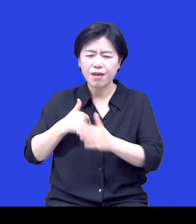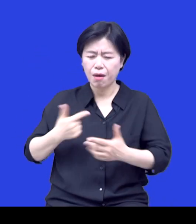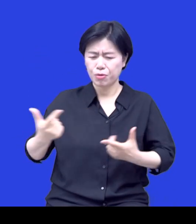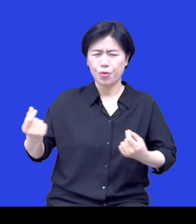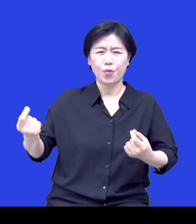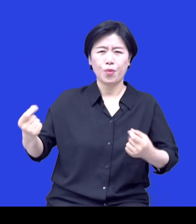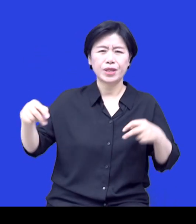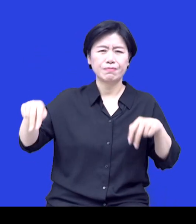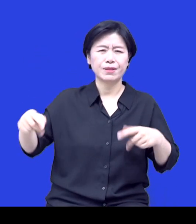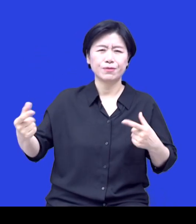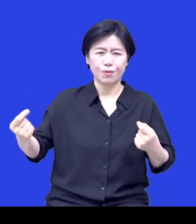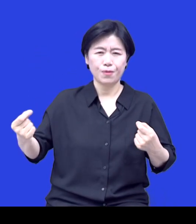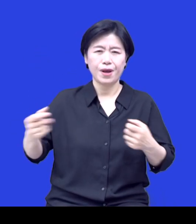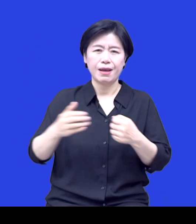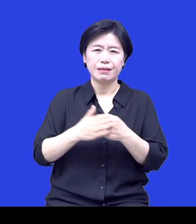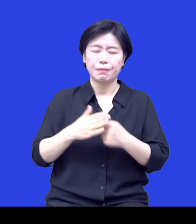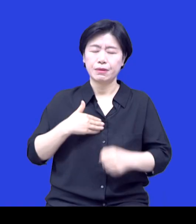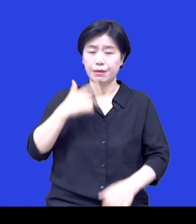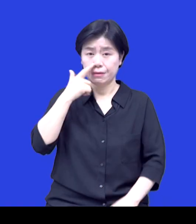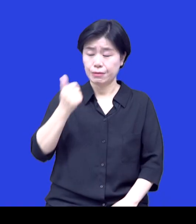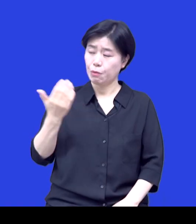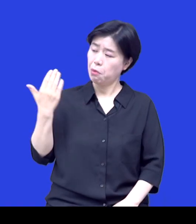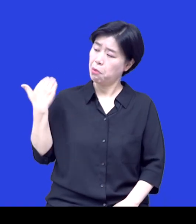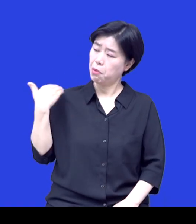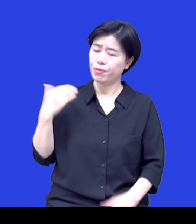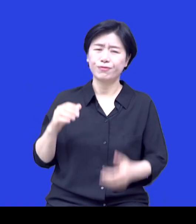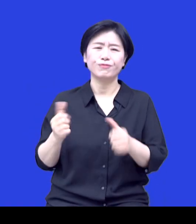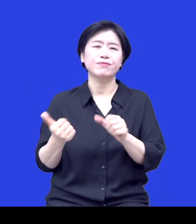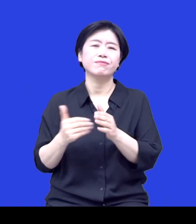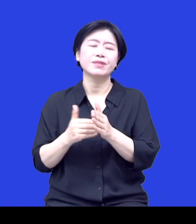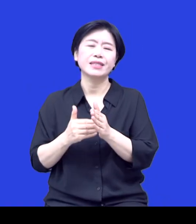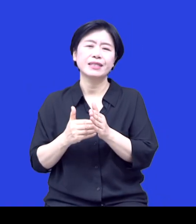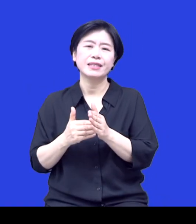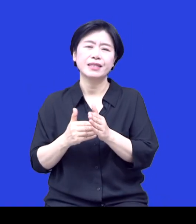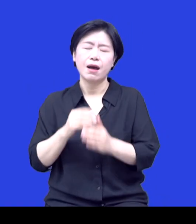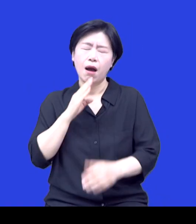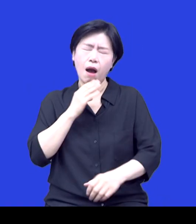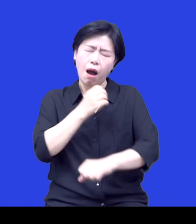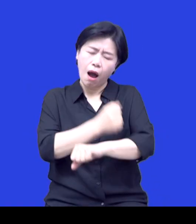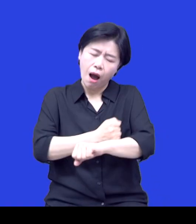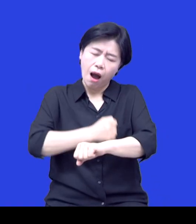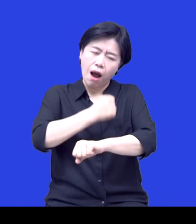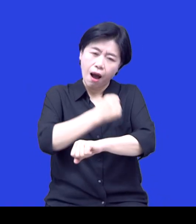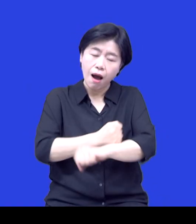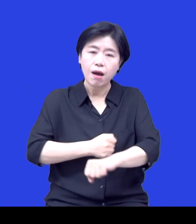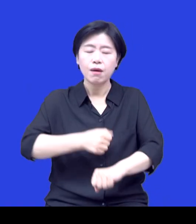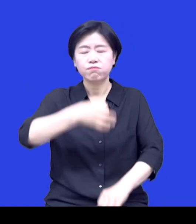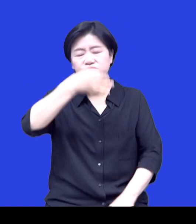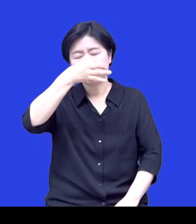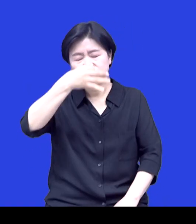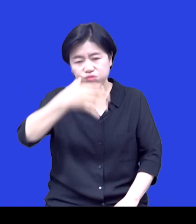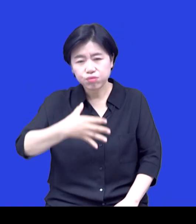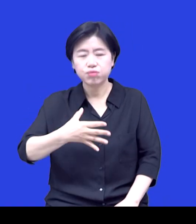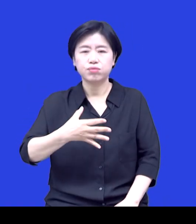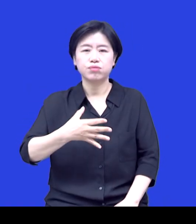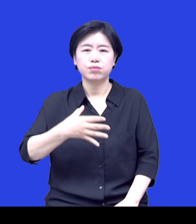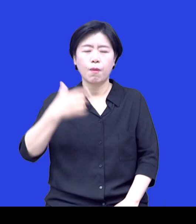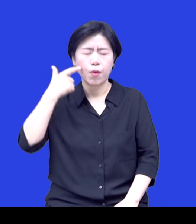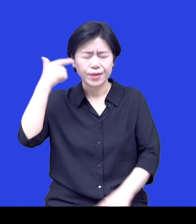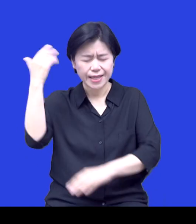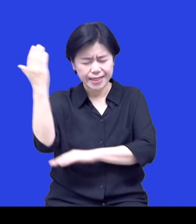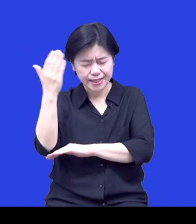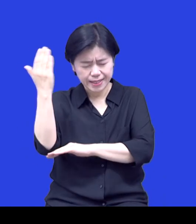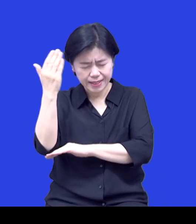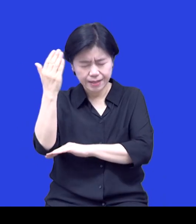소천하셨는데 네네네. 아버지 진짜 고생하셨거든요. 예. 진짜 거의 막노동에 가까운 일들을 하시면서 목회를 하시면서 예,